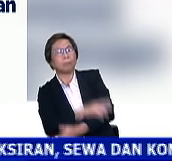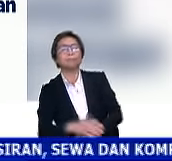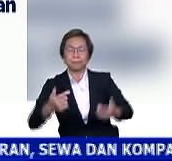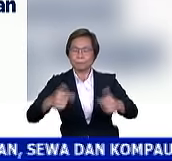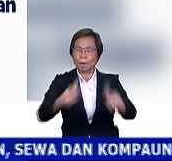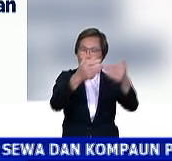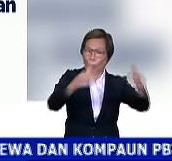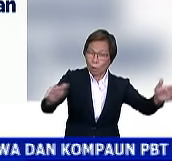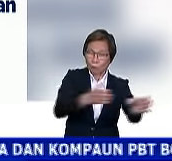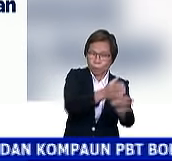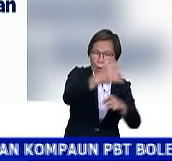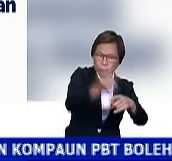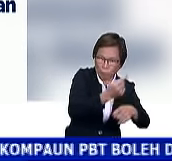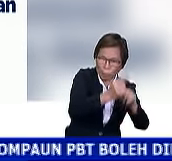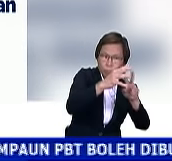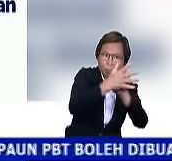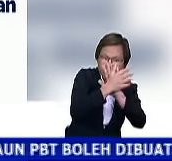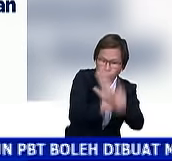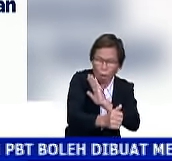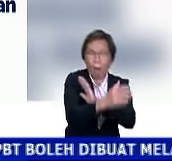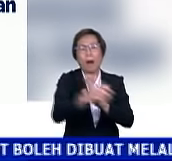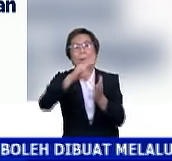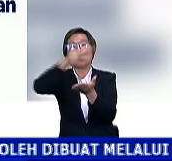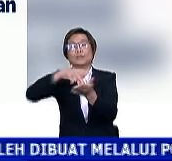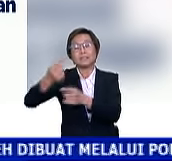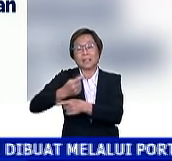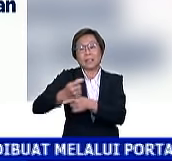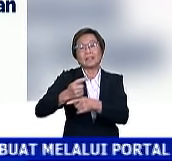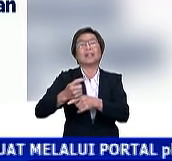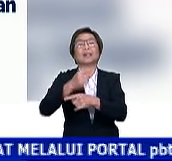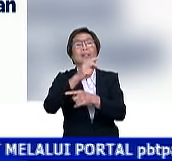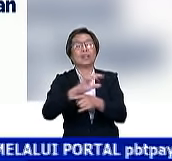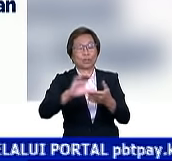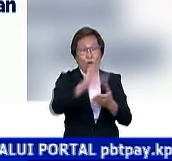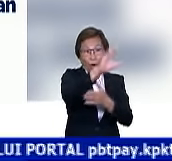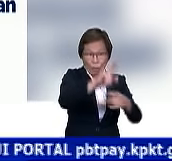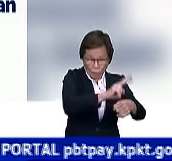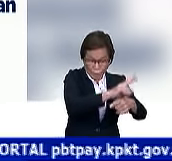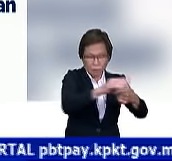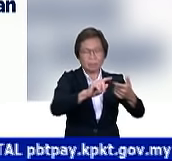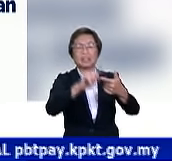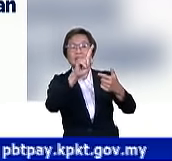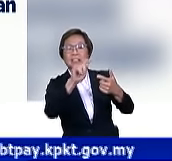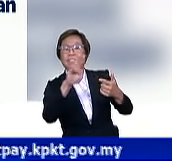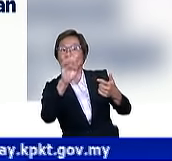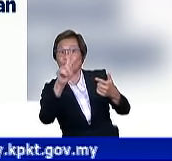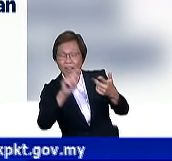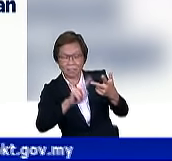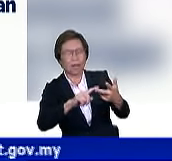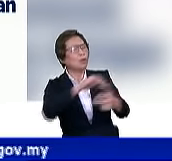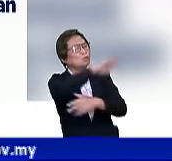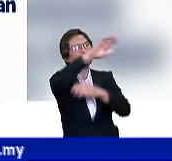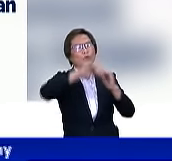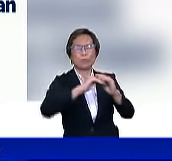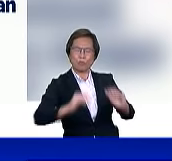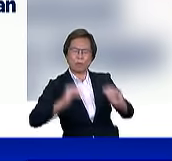dibenarkan pembukaan sektor latihan kemahiran dan pusat latihan industri termasuk kolej vokasional, TVET dan sebagainya di semua